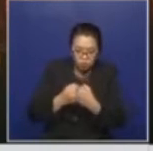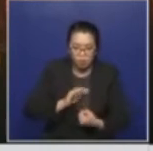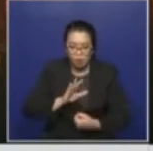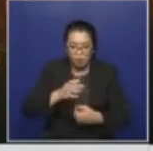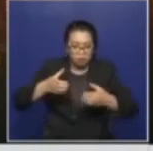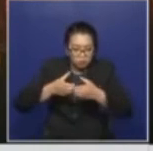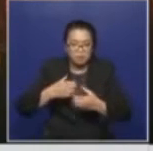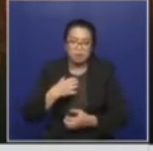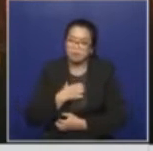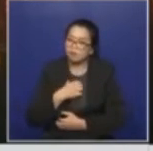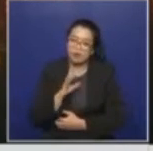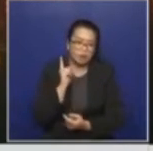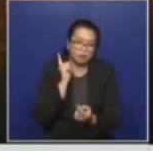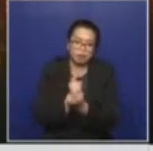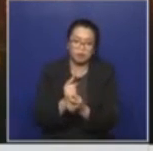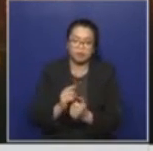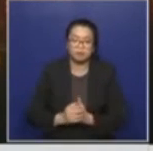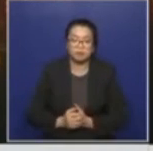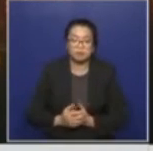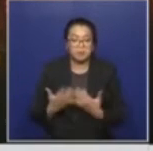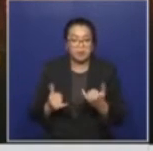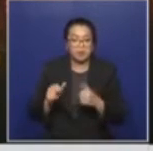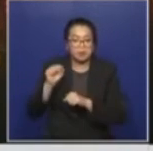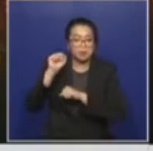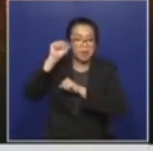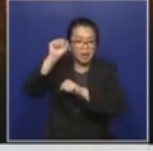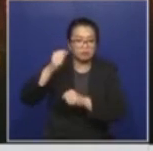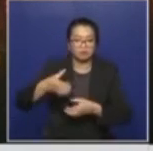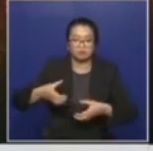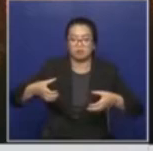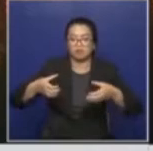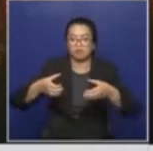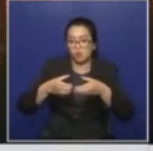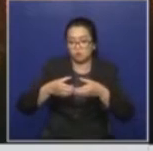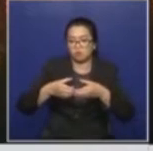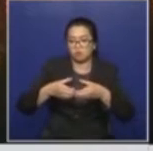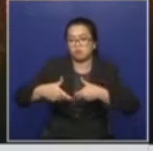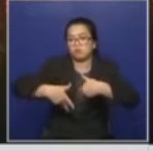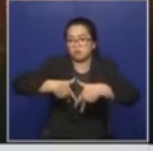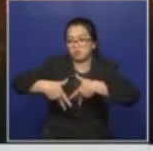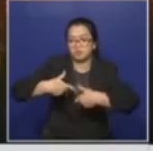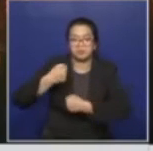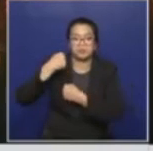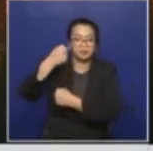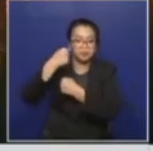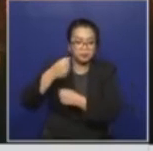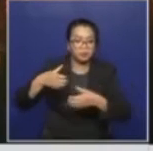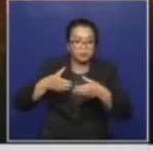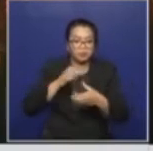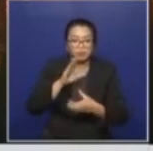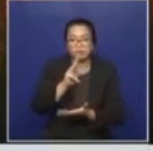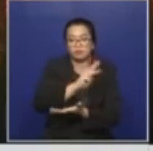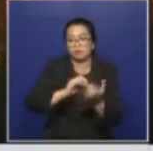ท่านประธานเชื่อไหมครับวันนี้มีการประกาศของกลุ่มธรรมศาสตร์และการชุมนุ